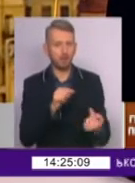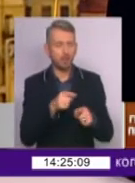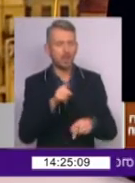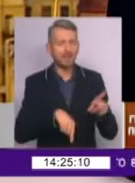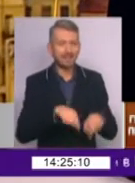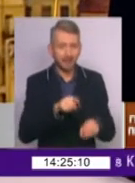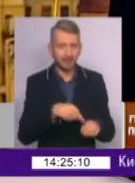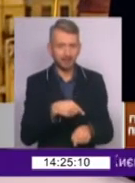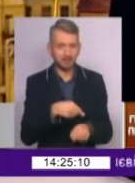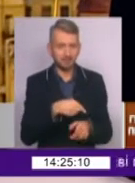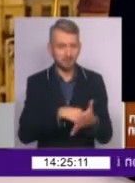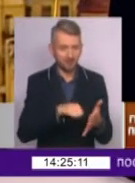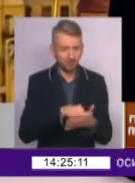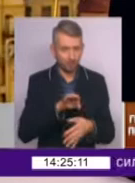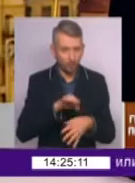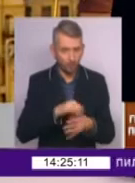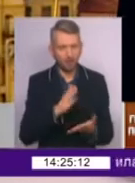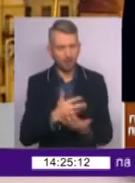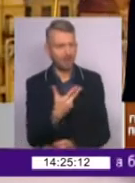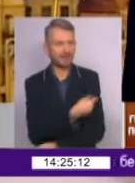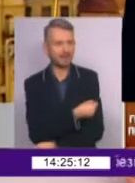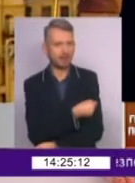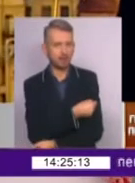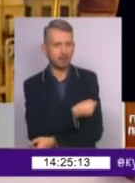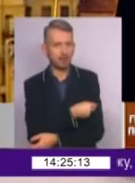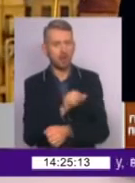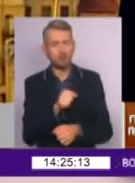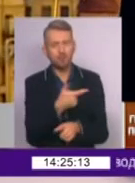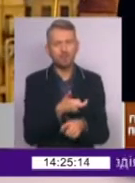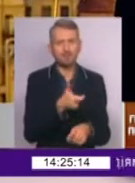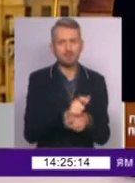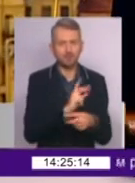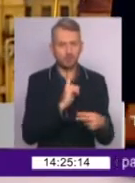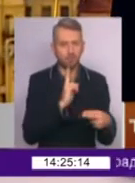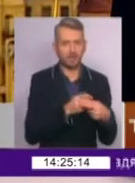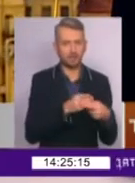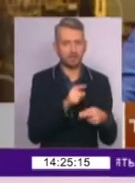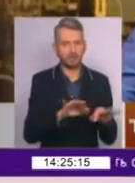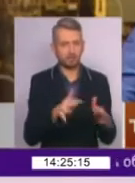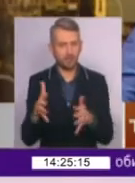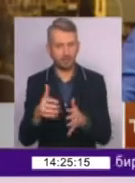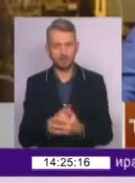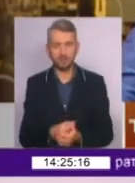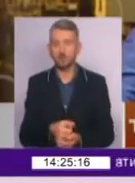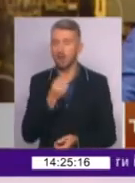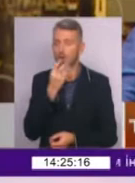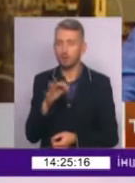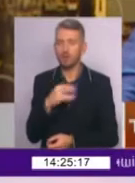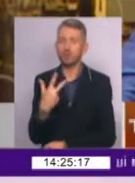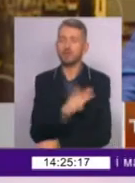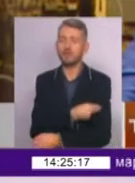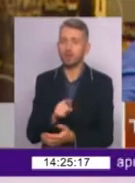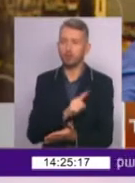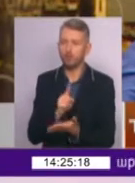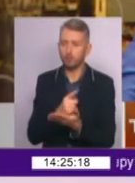вакцинація. І можна таким чином хоча б більшість із них попередити цих випадків. Добре, про вакцинацію ми